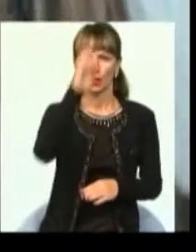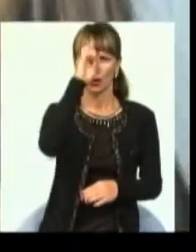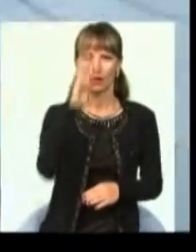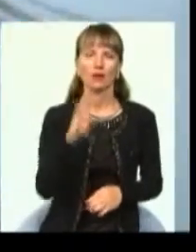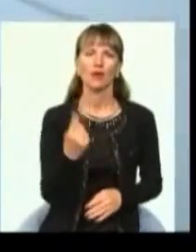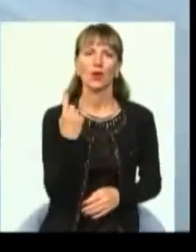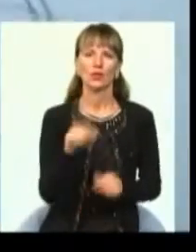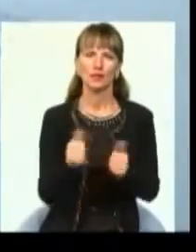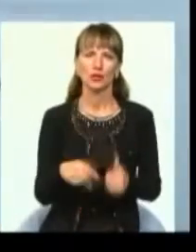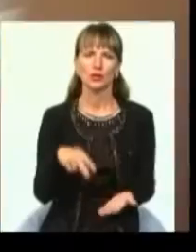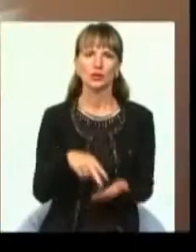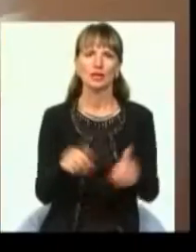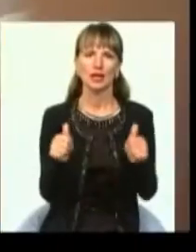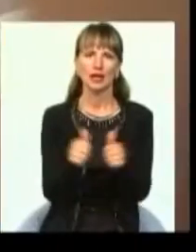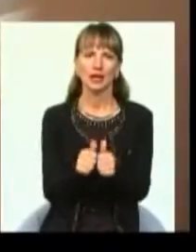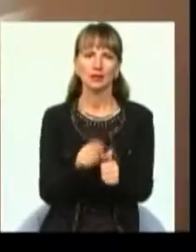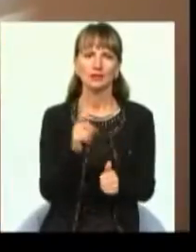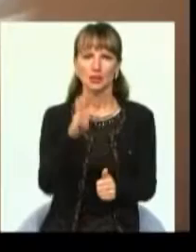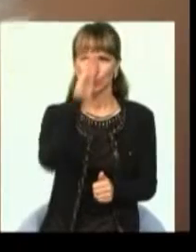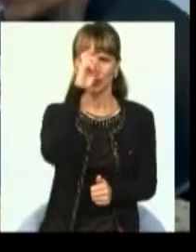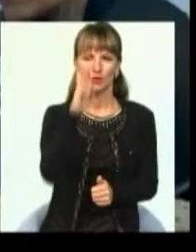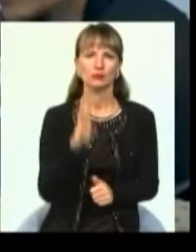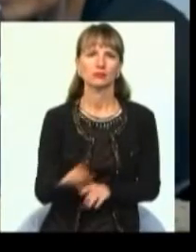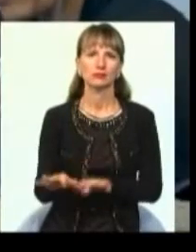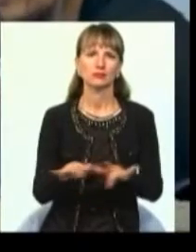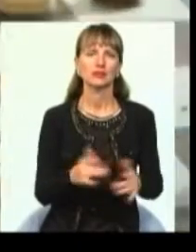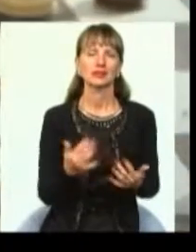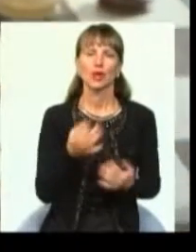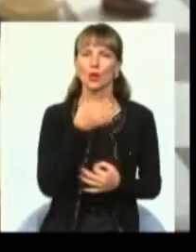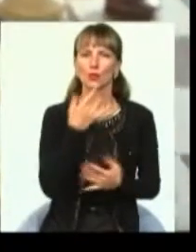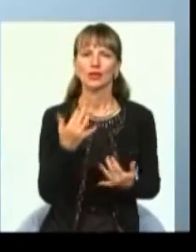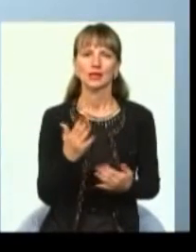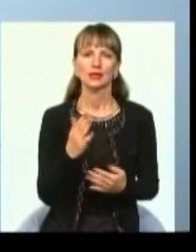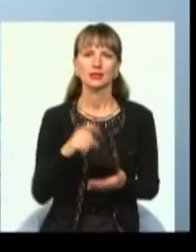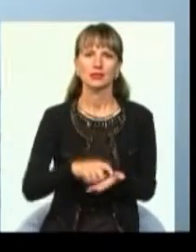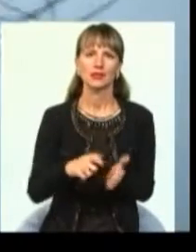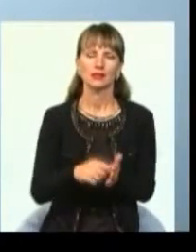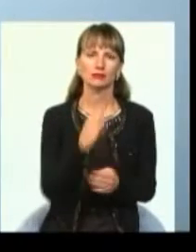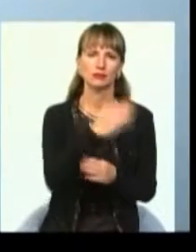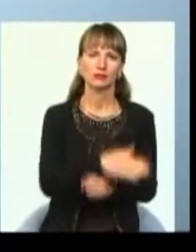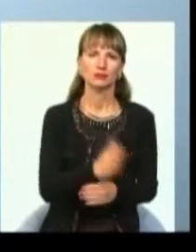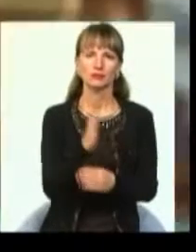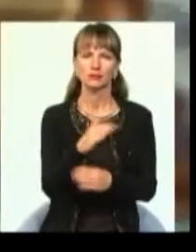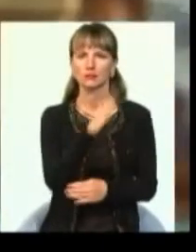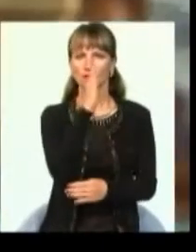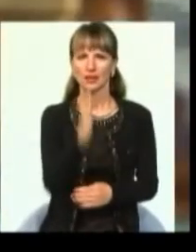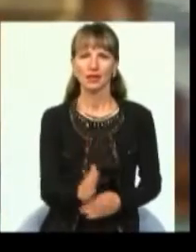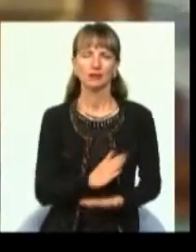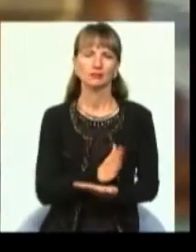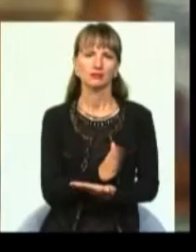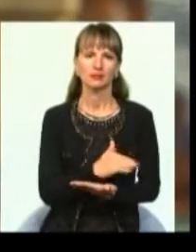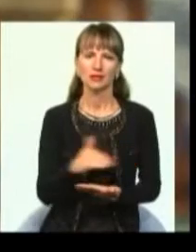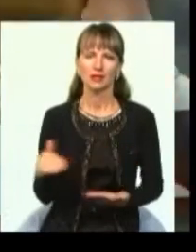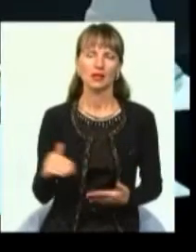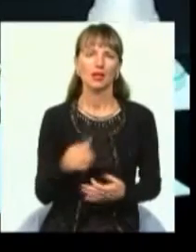одна фігурка, стоїть поруч із королем. Пересувається на будь-яку кількість клітин по вертикалі, горизонталі або діагоналі. Так само і атакує